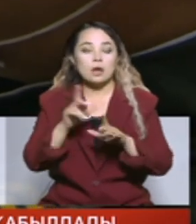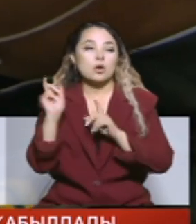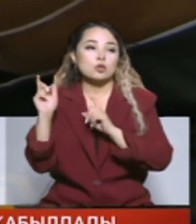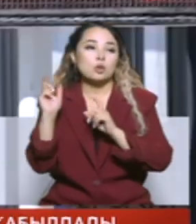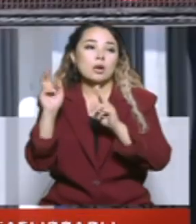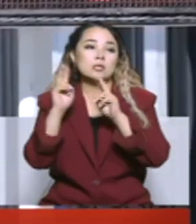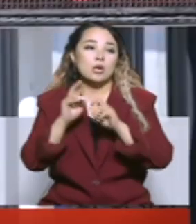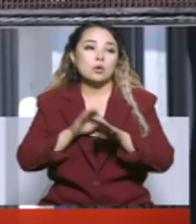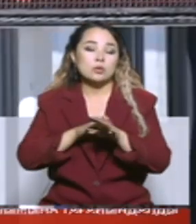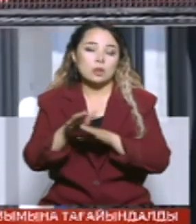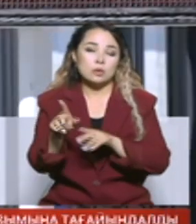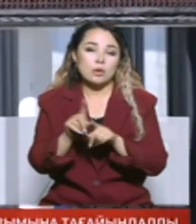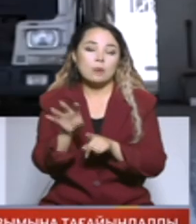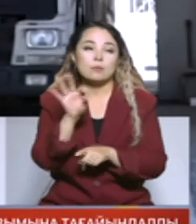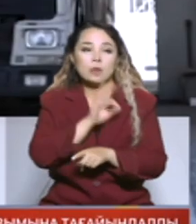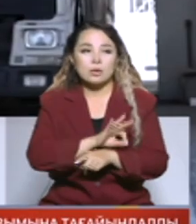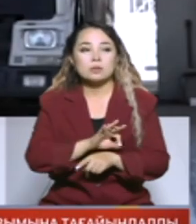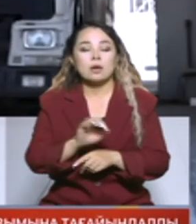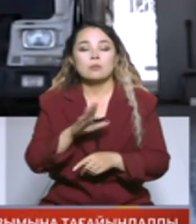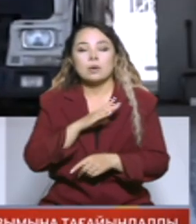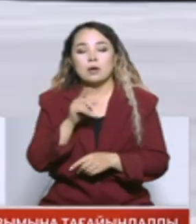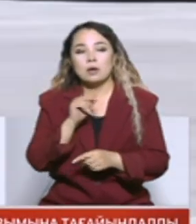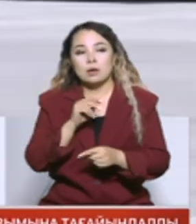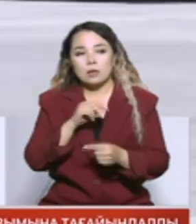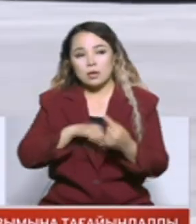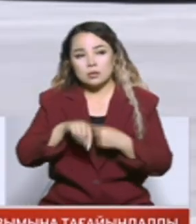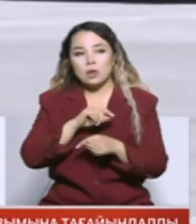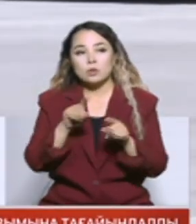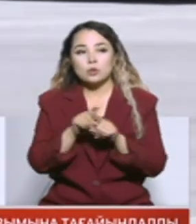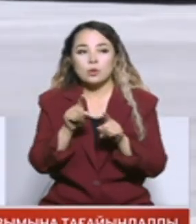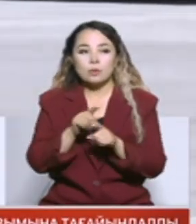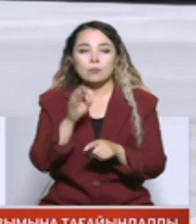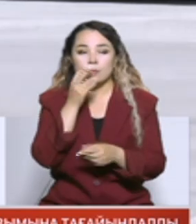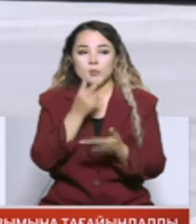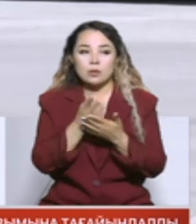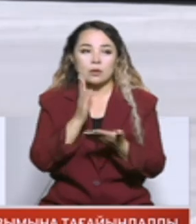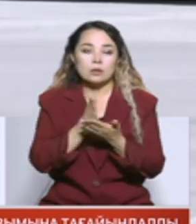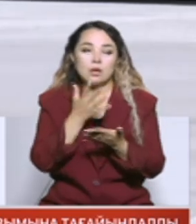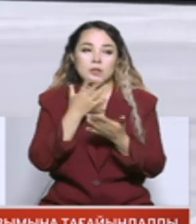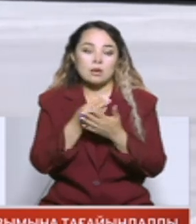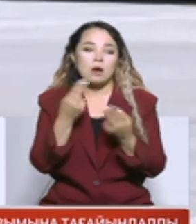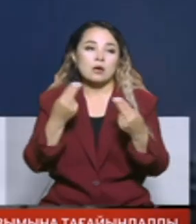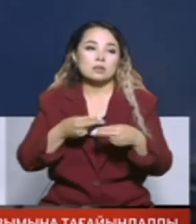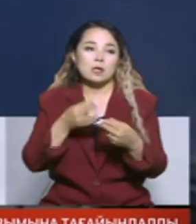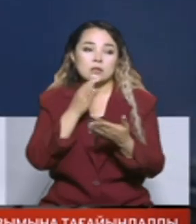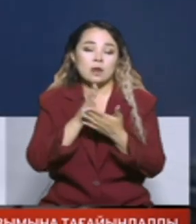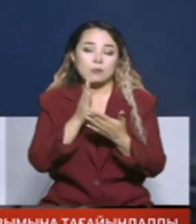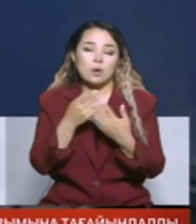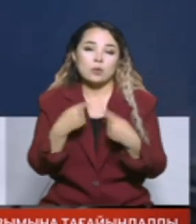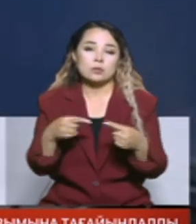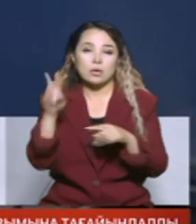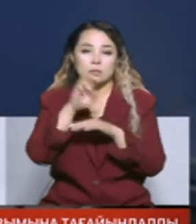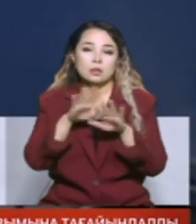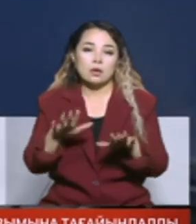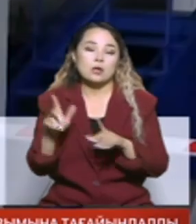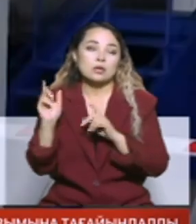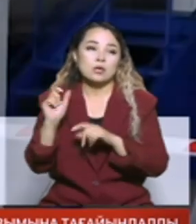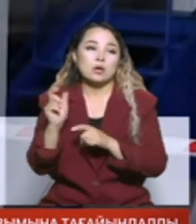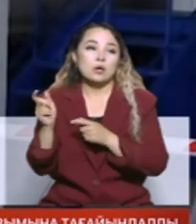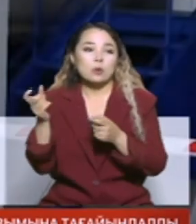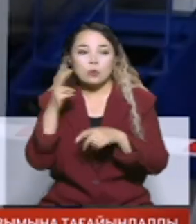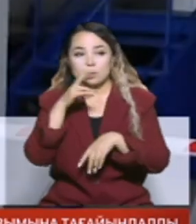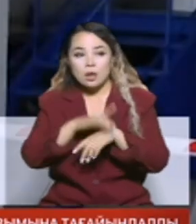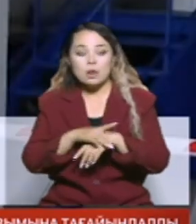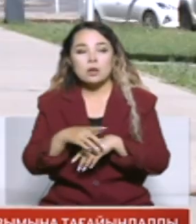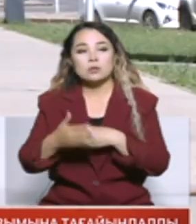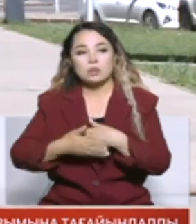жүктің тексерусіз өтетінін пайдаланған әккі кәсіпкерлер ұрымтал тұсты пайдалану мүмкін дейді кеденшілер. Ал өзге елдерден кіретін жүк арасында анықталса